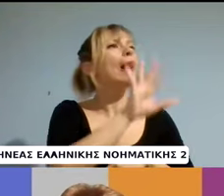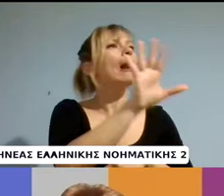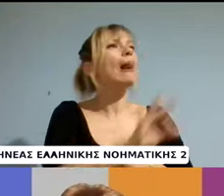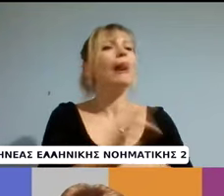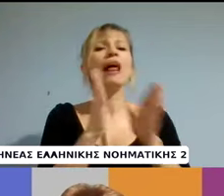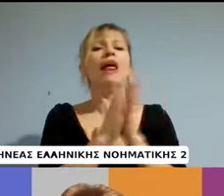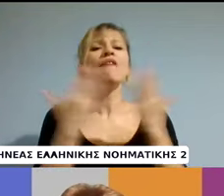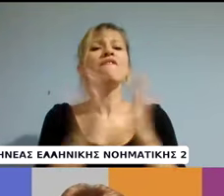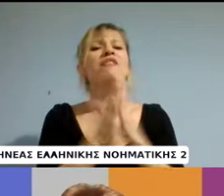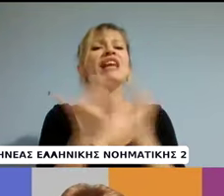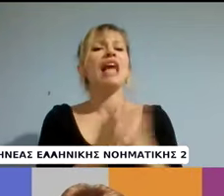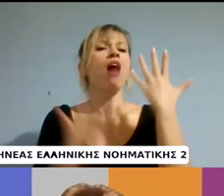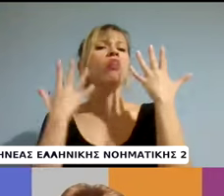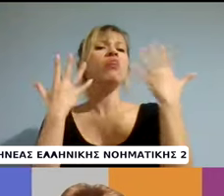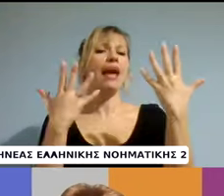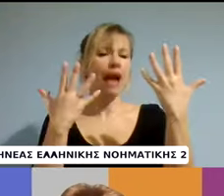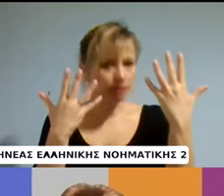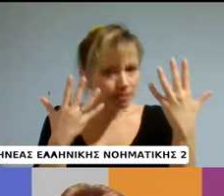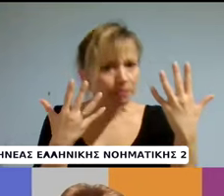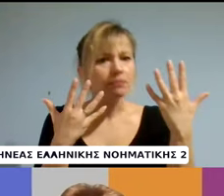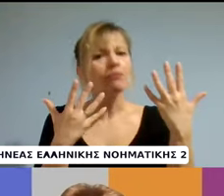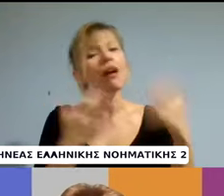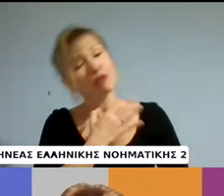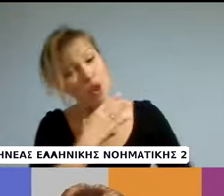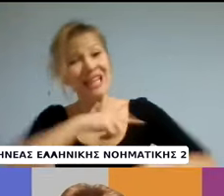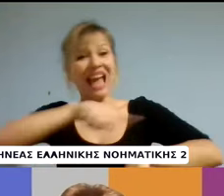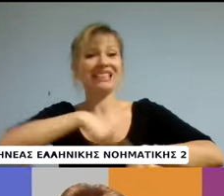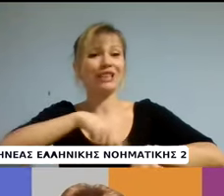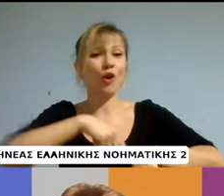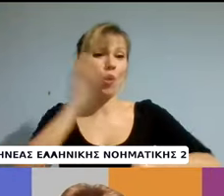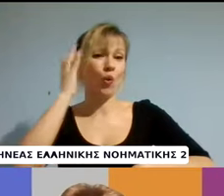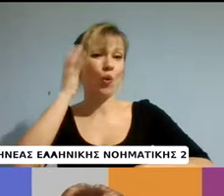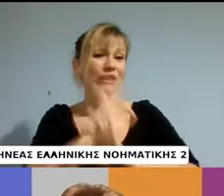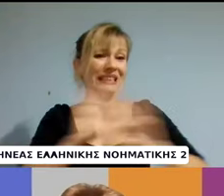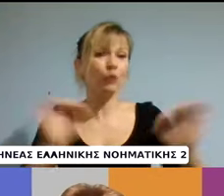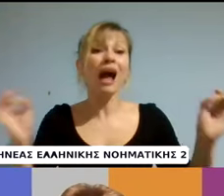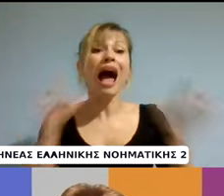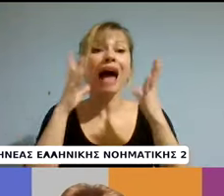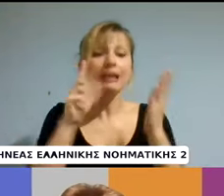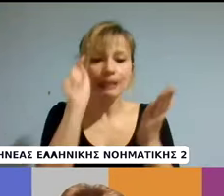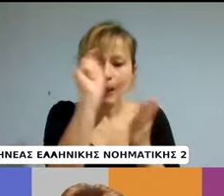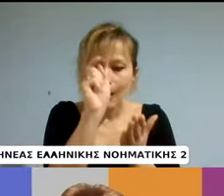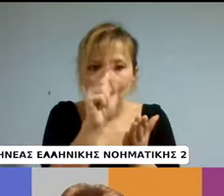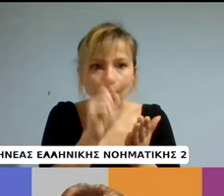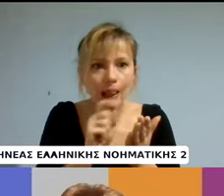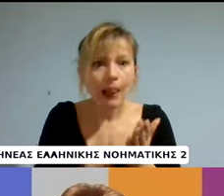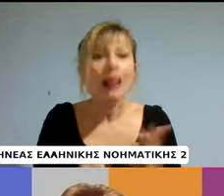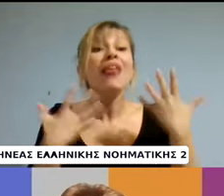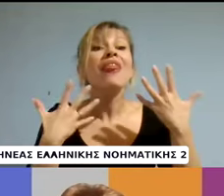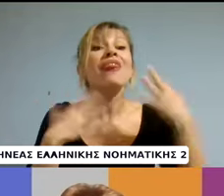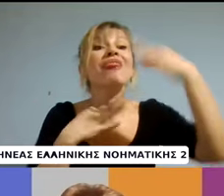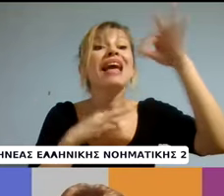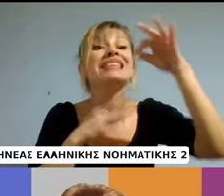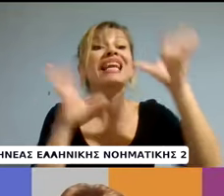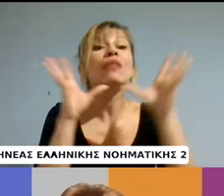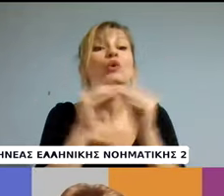βιβλιοθήκη σας και καθίσετε και μετρήσετε, εντάξει θα σας πάρει λίγο χρόνο, αλλά αν μετρήσετε τους χαρακτήρες μαζί με τα κενά σε 10 σελίδες κάθε